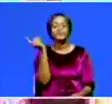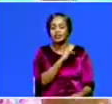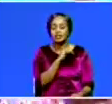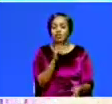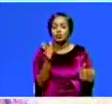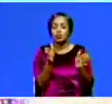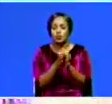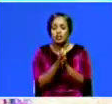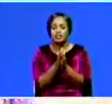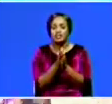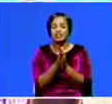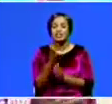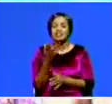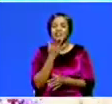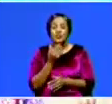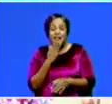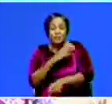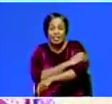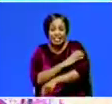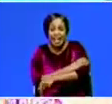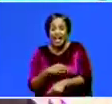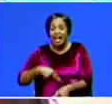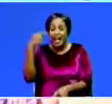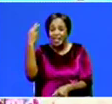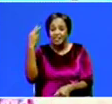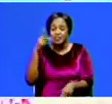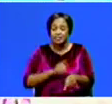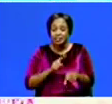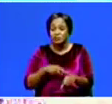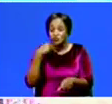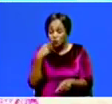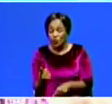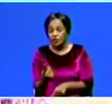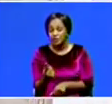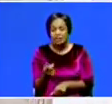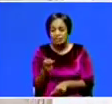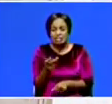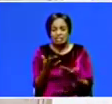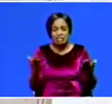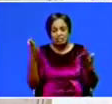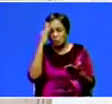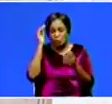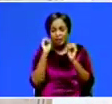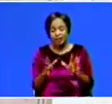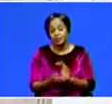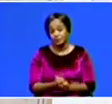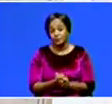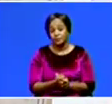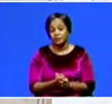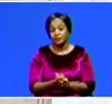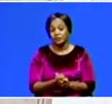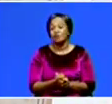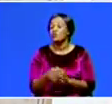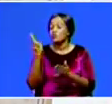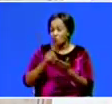alikuwa na sukari, alipata pressure. Alipoambiwa hii maneno hatujui. Madhila aliyofanyiwa